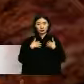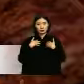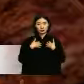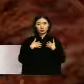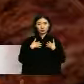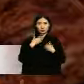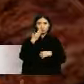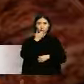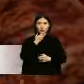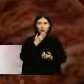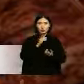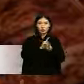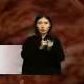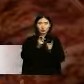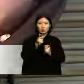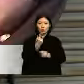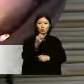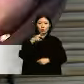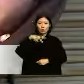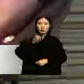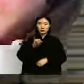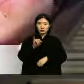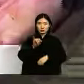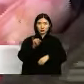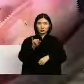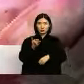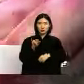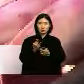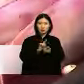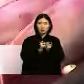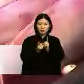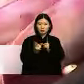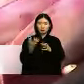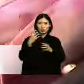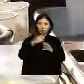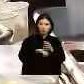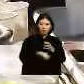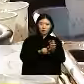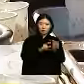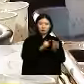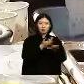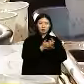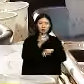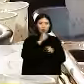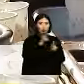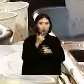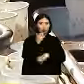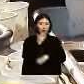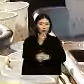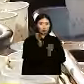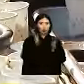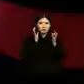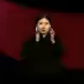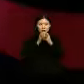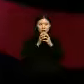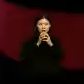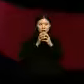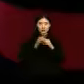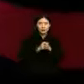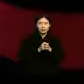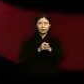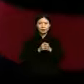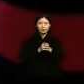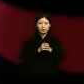설탕 대신 홍시를 더한 김치와 한방김치, 보라색 김치까지. 김치의 맛을 한 차원 높여주는